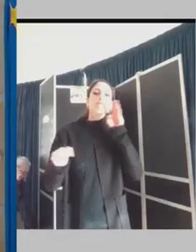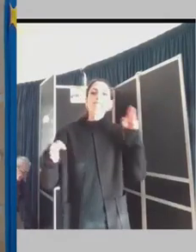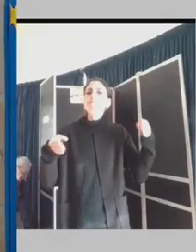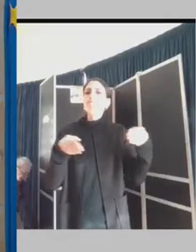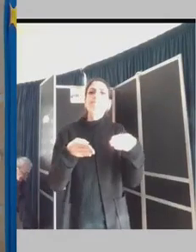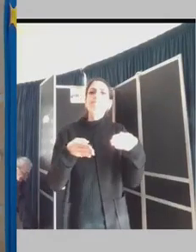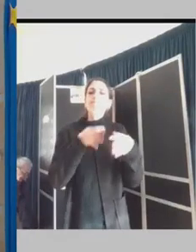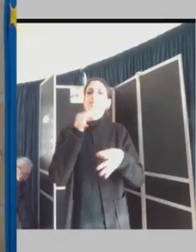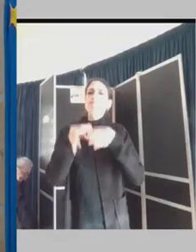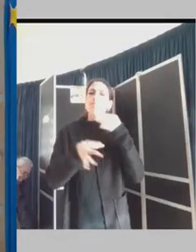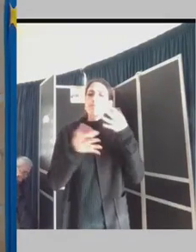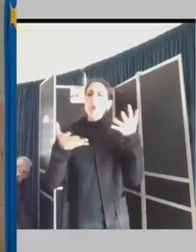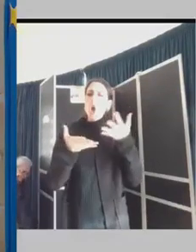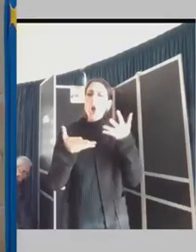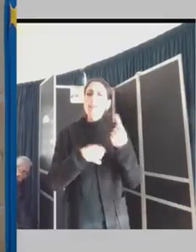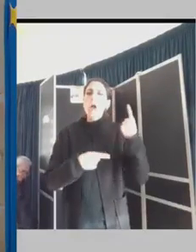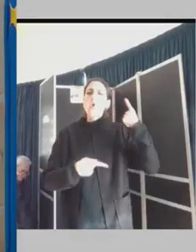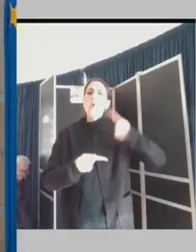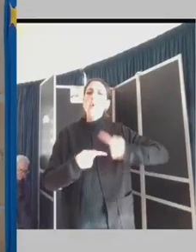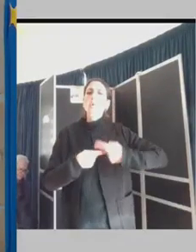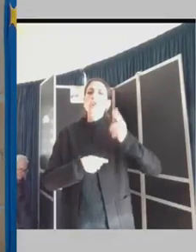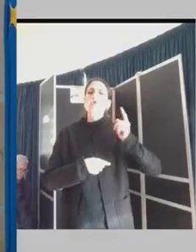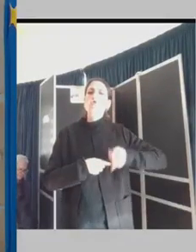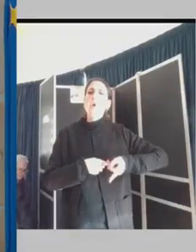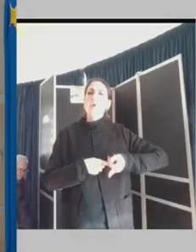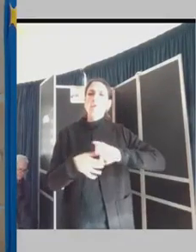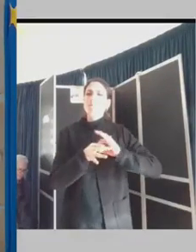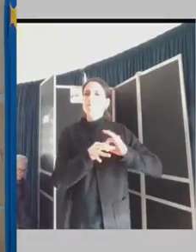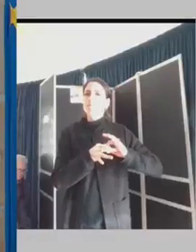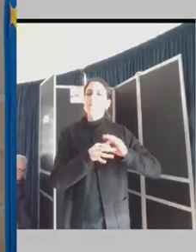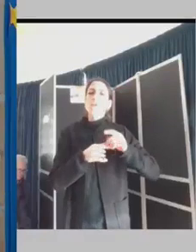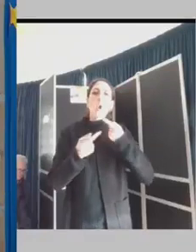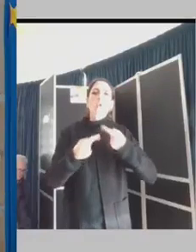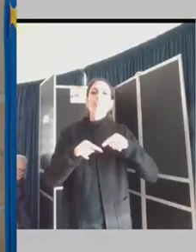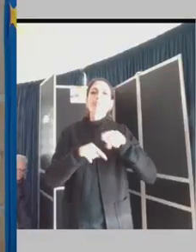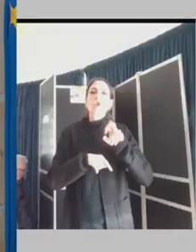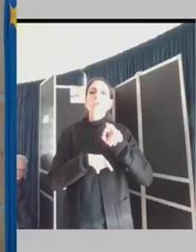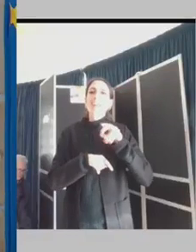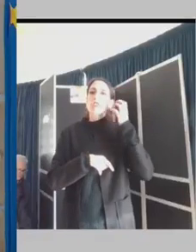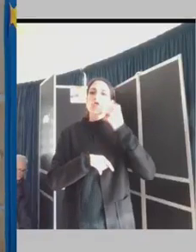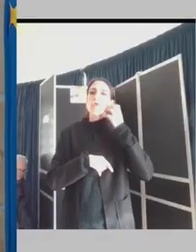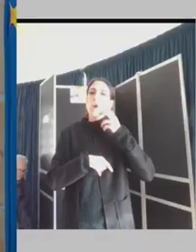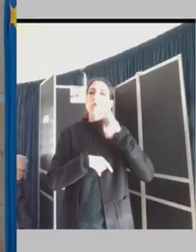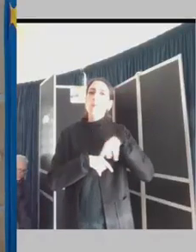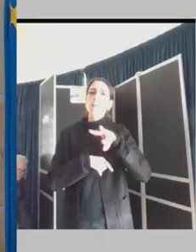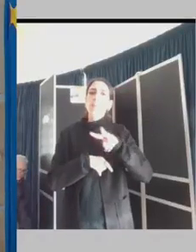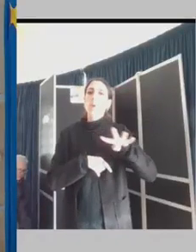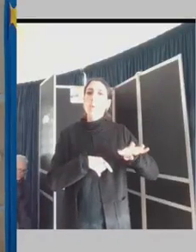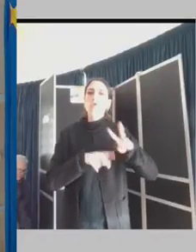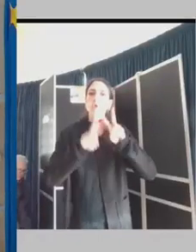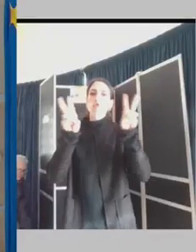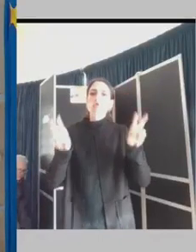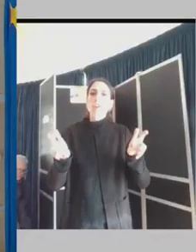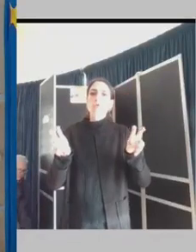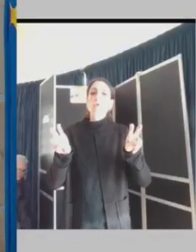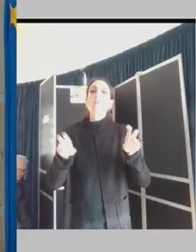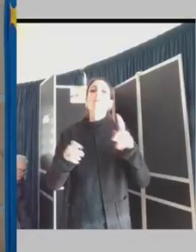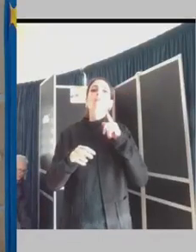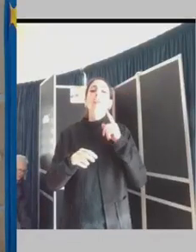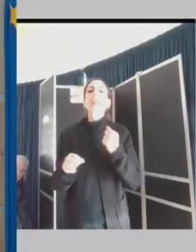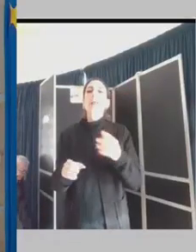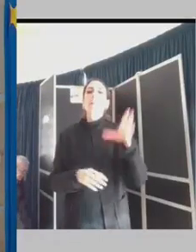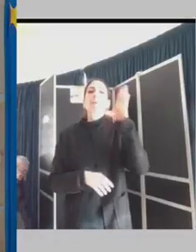all'illustrazione dell'ordine del giorno collegato al Consiglio del 30 gennaio 2024, oggetto cultura del soccorso, imparare a salvare